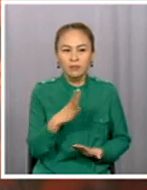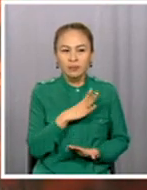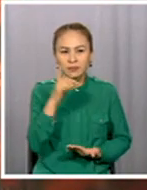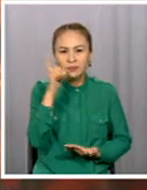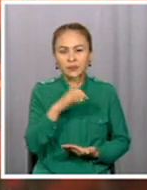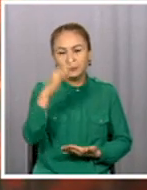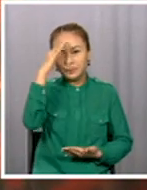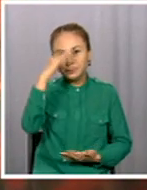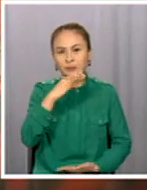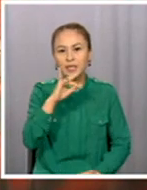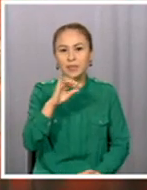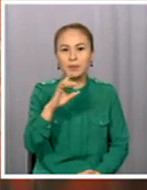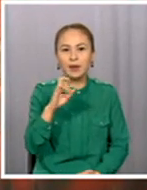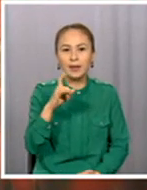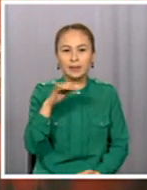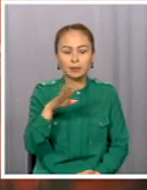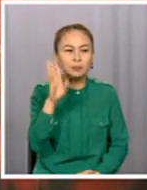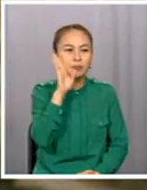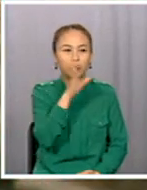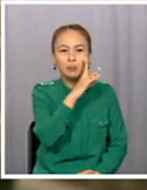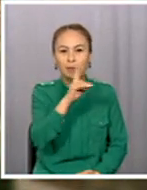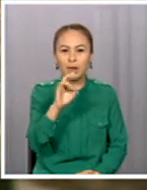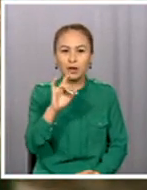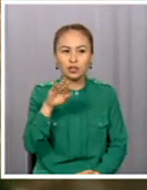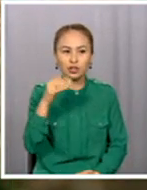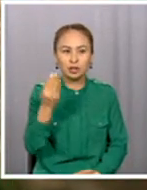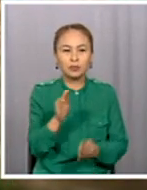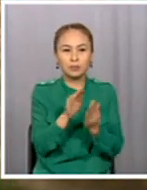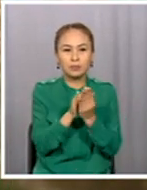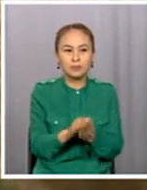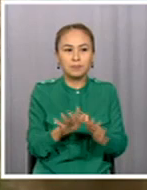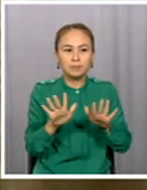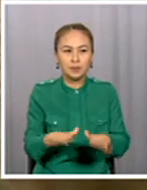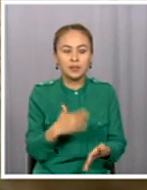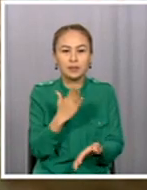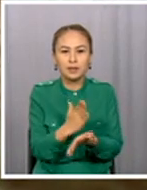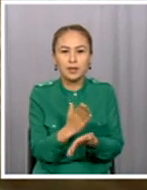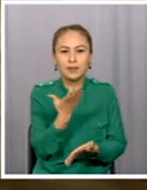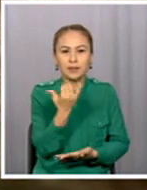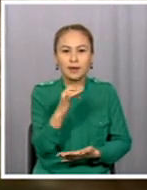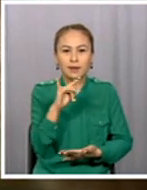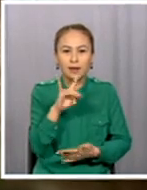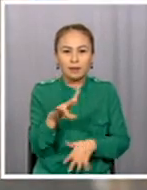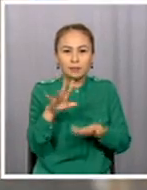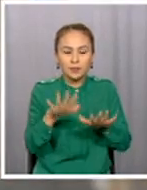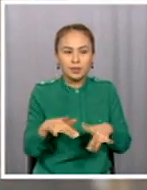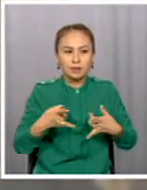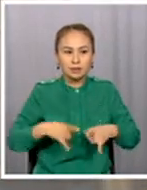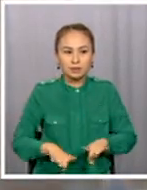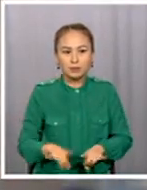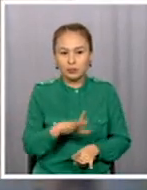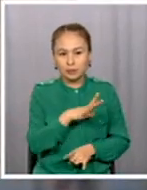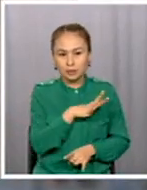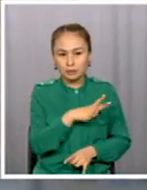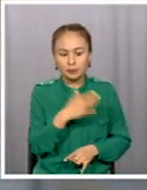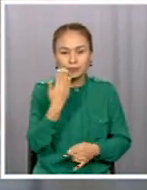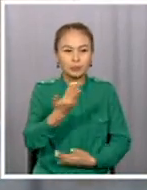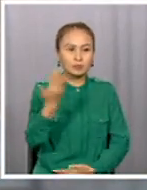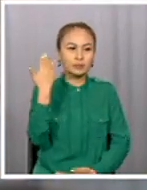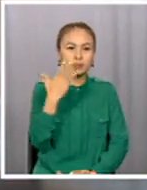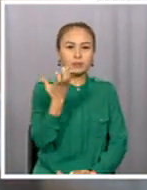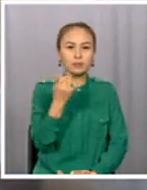әкесі Ибрахим мен анасы Қарашаштың зираттары орналасқан Сайрам топырағында дүниеге келіпті. Ол заманда